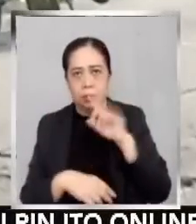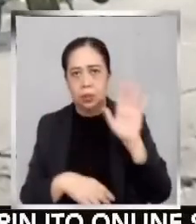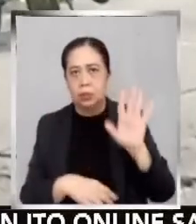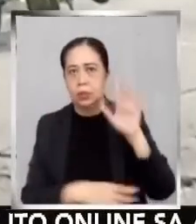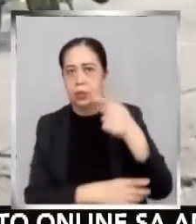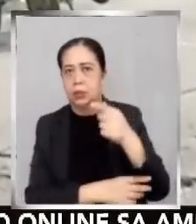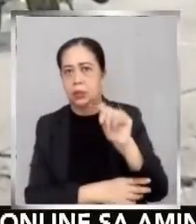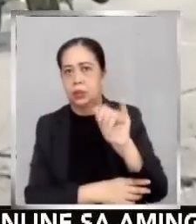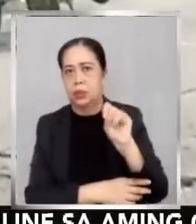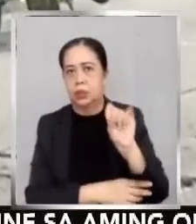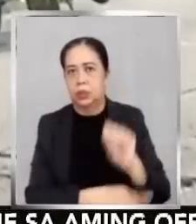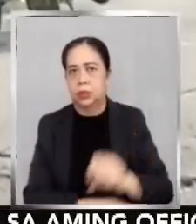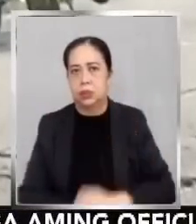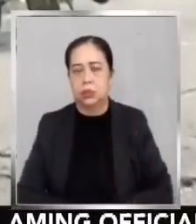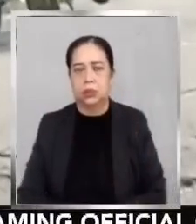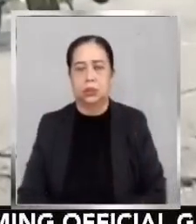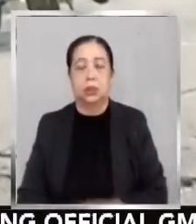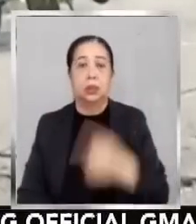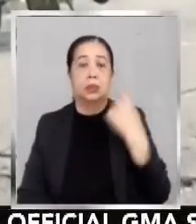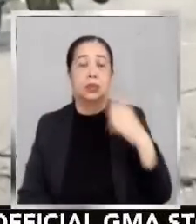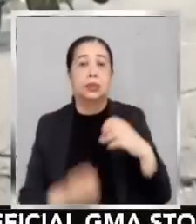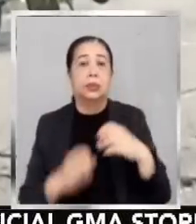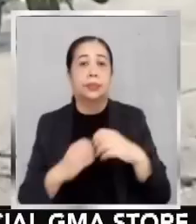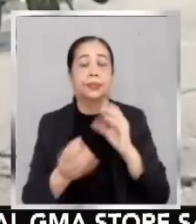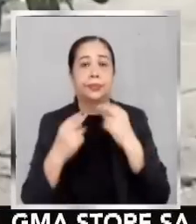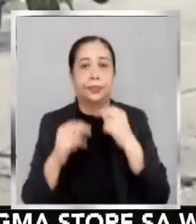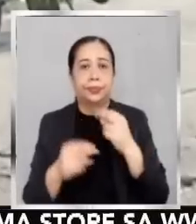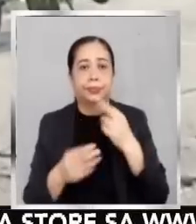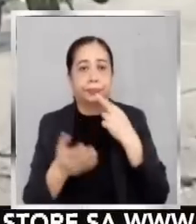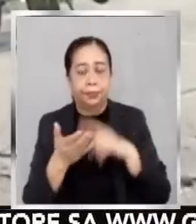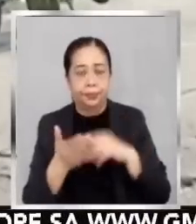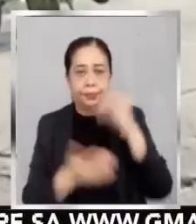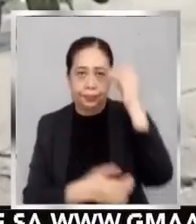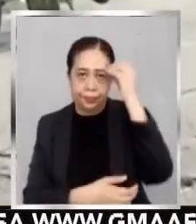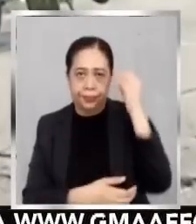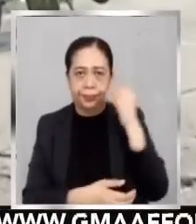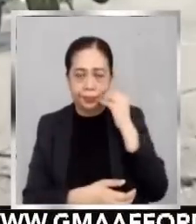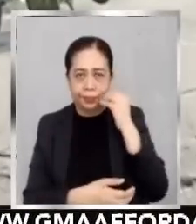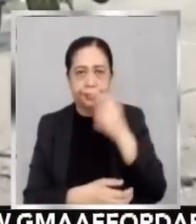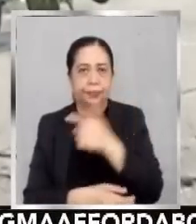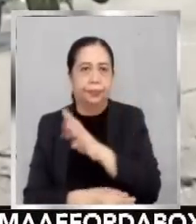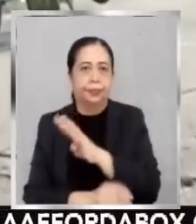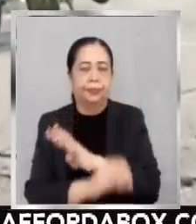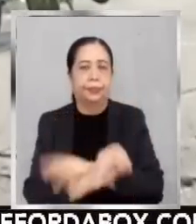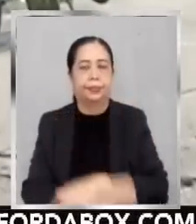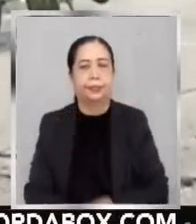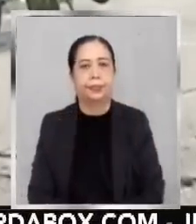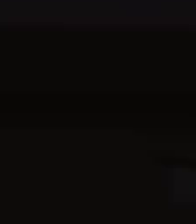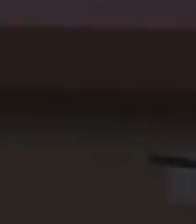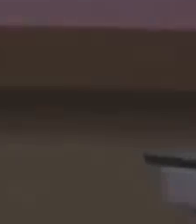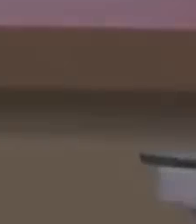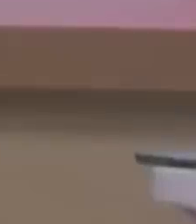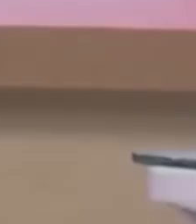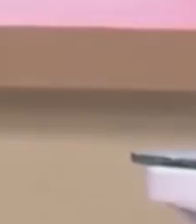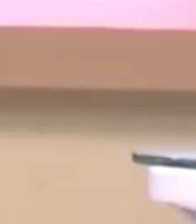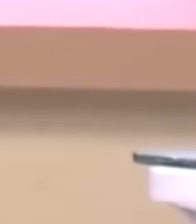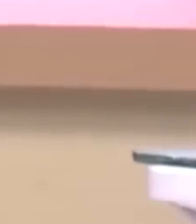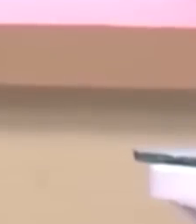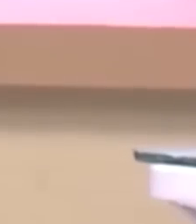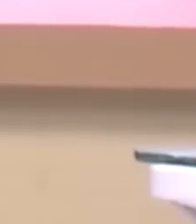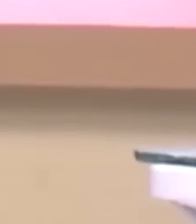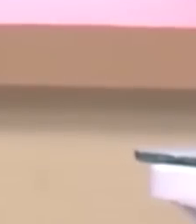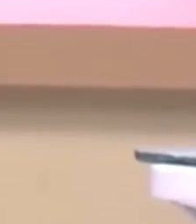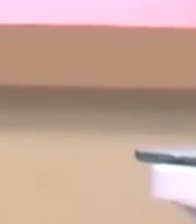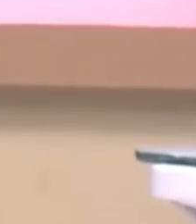GSIS. Para sa GMA Integrated News, Oscar Oida, Nakatutok, 24 Oras.